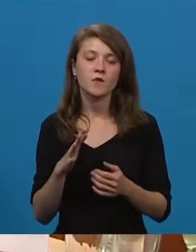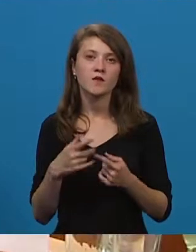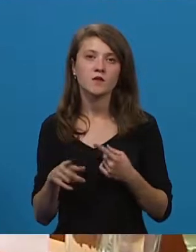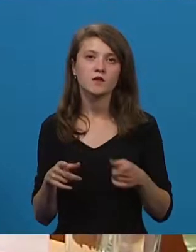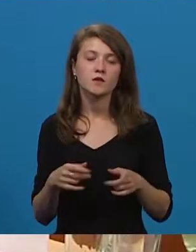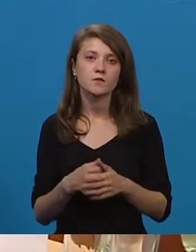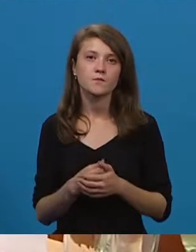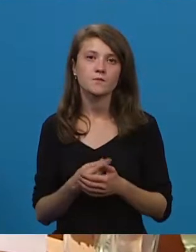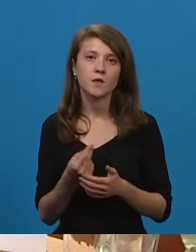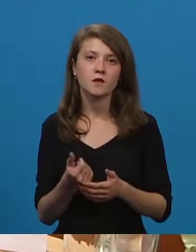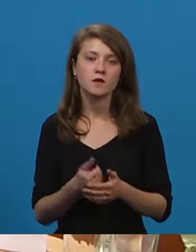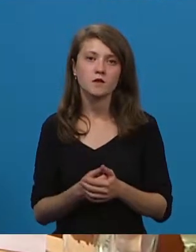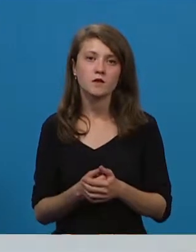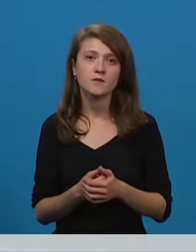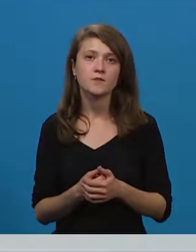інших платежах.